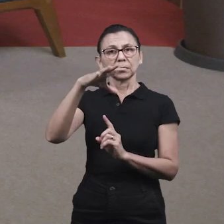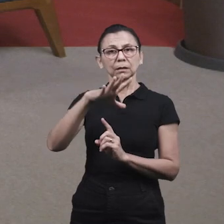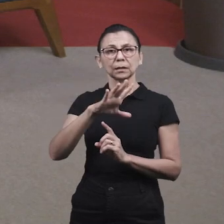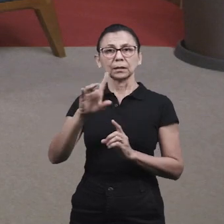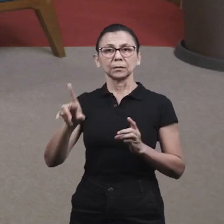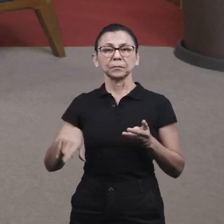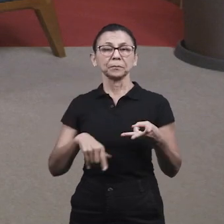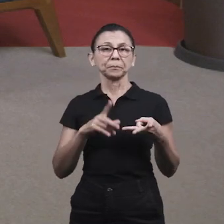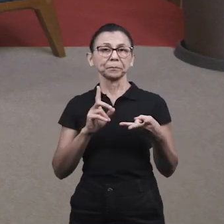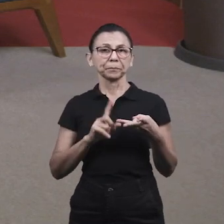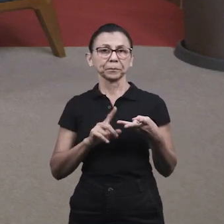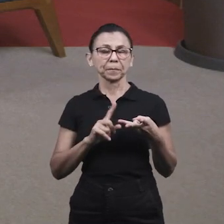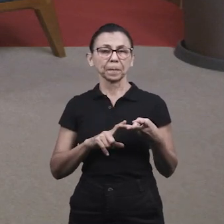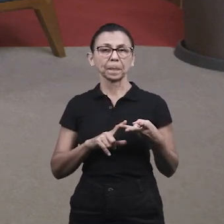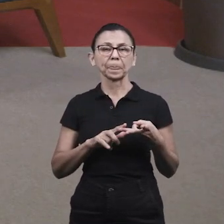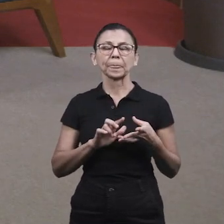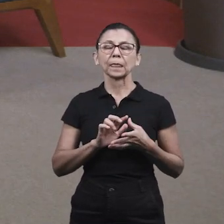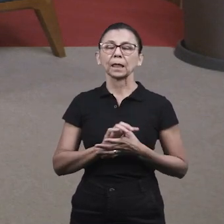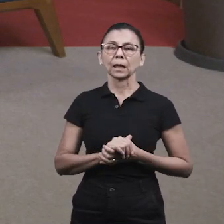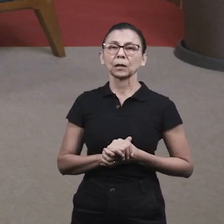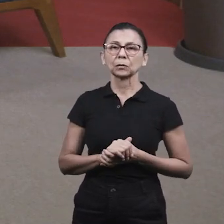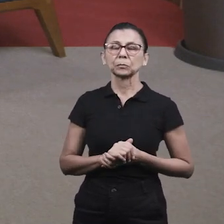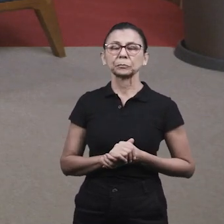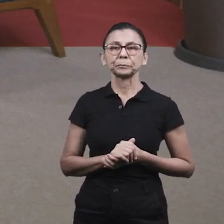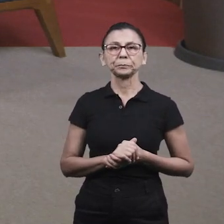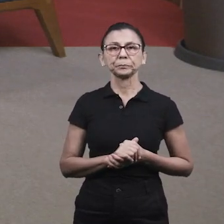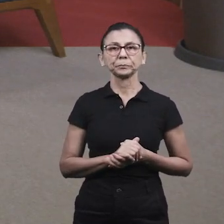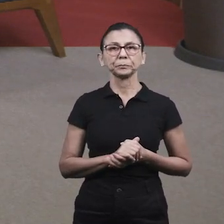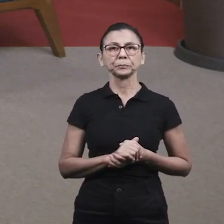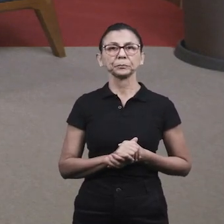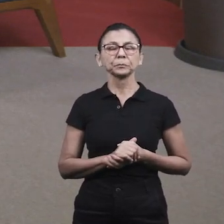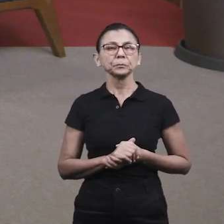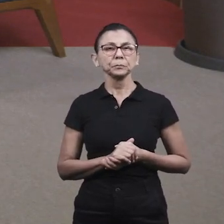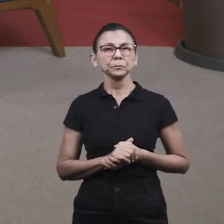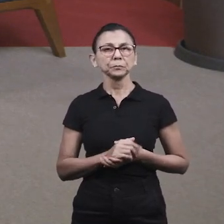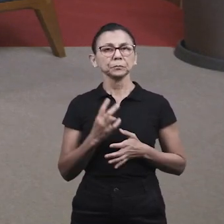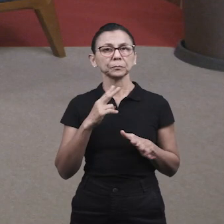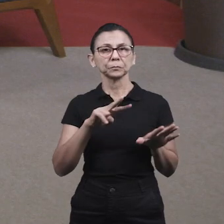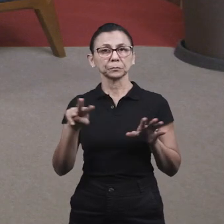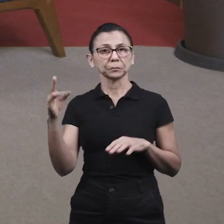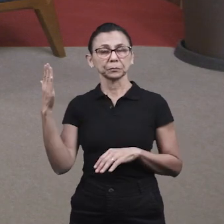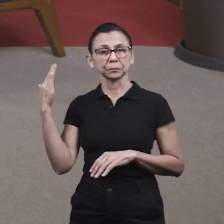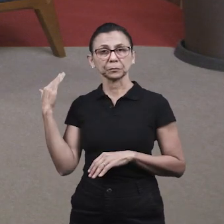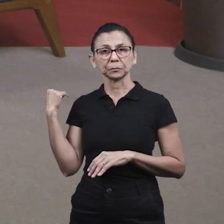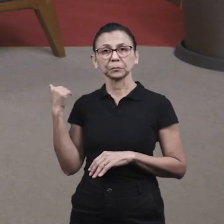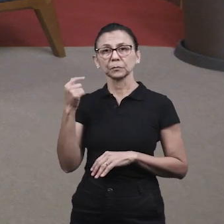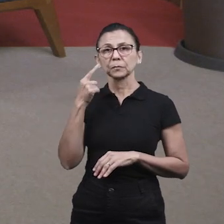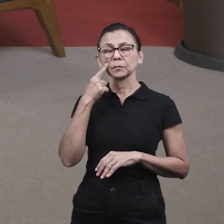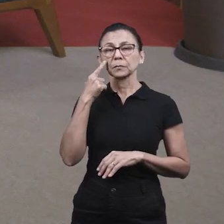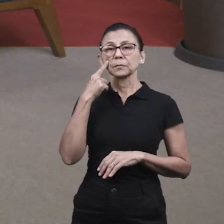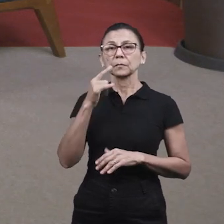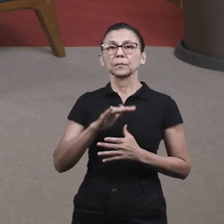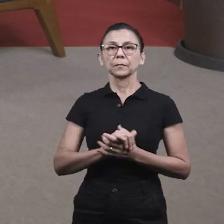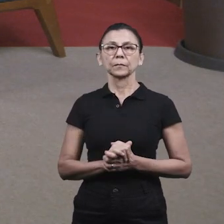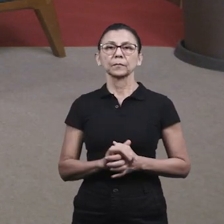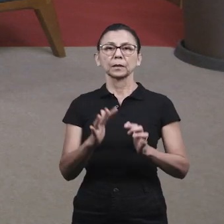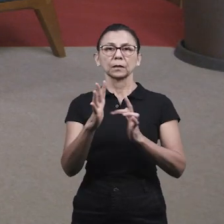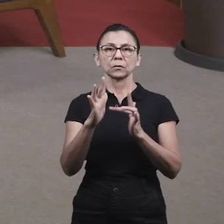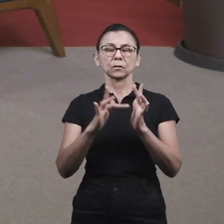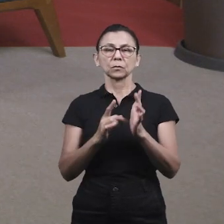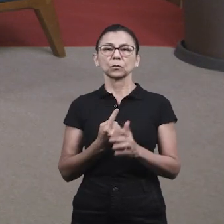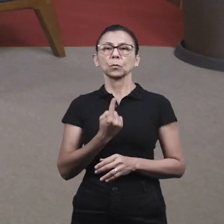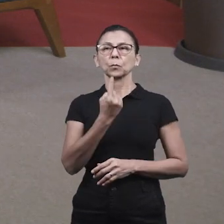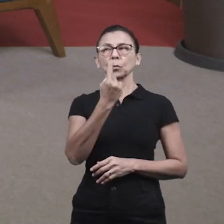la longanimité, la patience, le pardon de Dieu, cela fait partie de cette grâce merveilleuse. Exact. Et dans la dernière